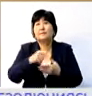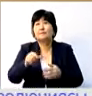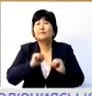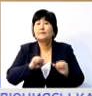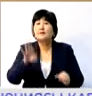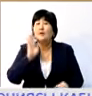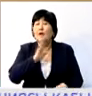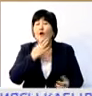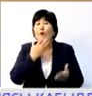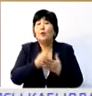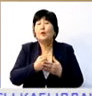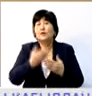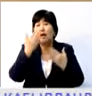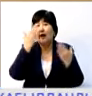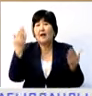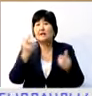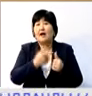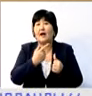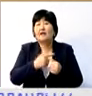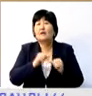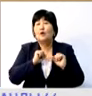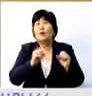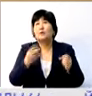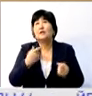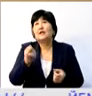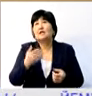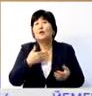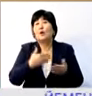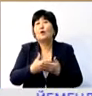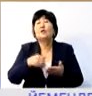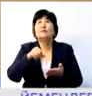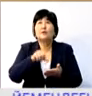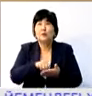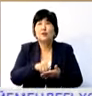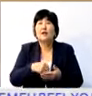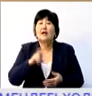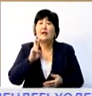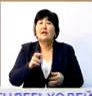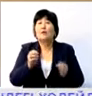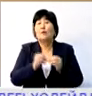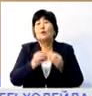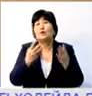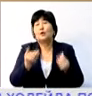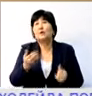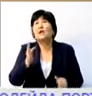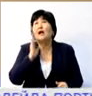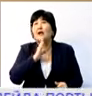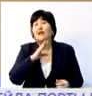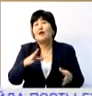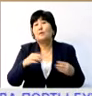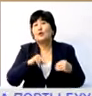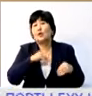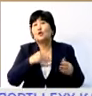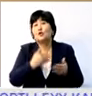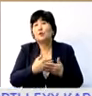аналар өздерінің халықтық атағын қорғау керек екен. Соған бізден кішкене болса да үлесіміз болсын деп келіп бір 10 шақты күн осы аналармен бірге жұмыс жасадым.